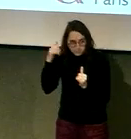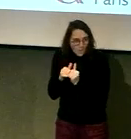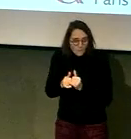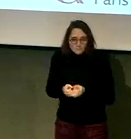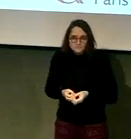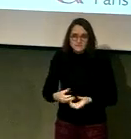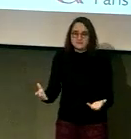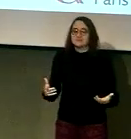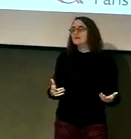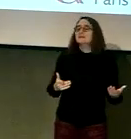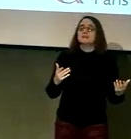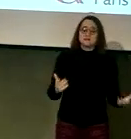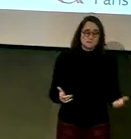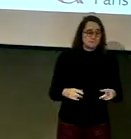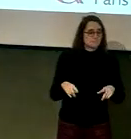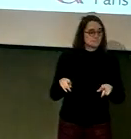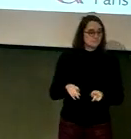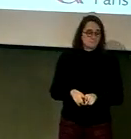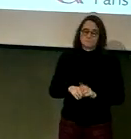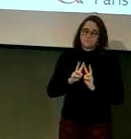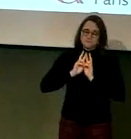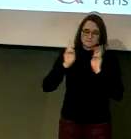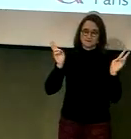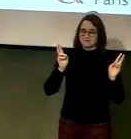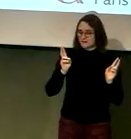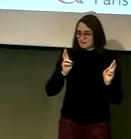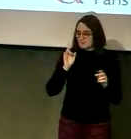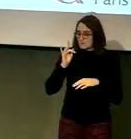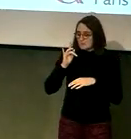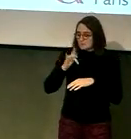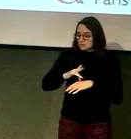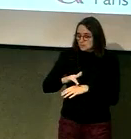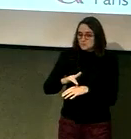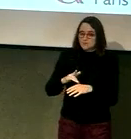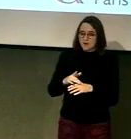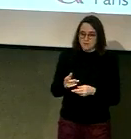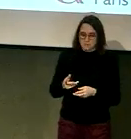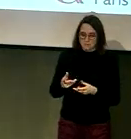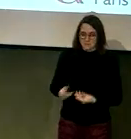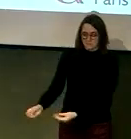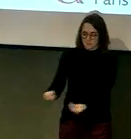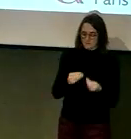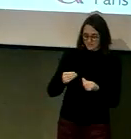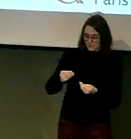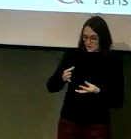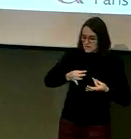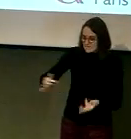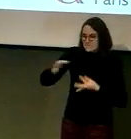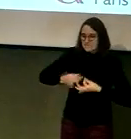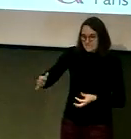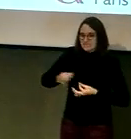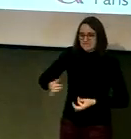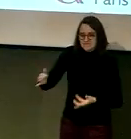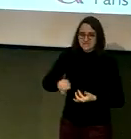comme pour la consommation en règle générale, passer par la population générale. Et quand on voit que ces